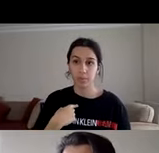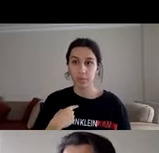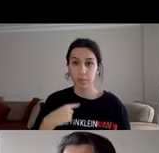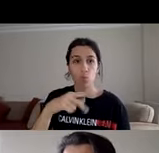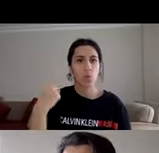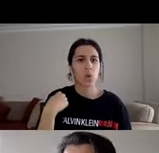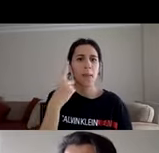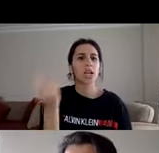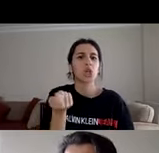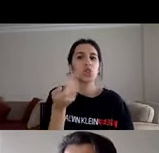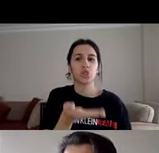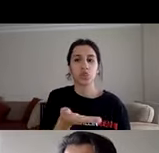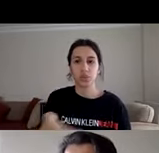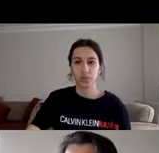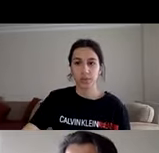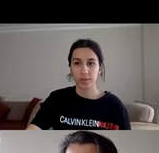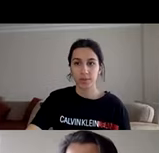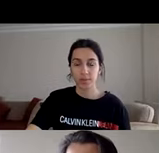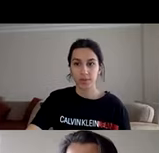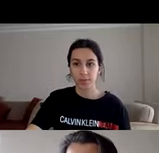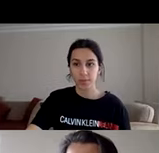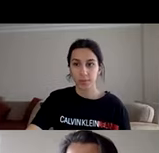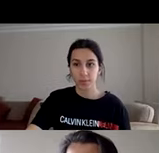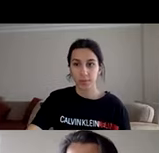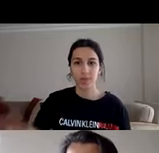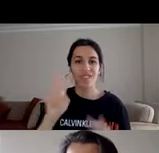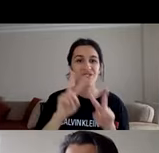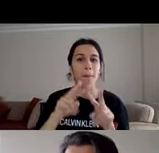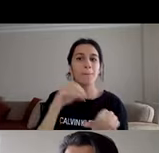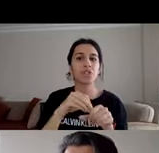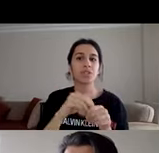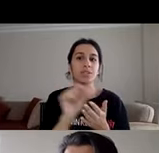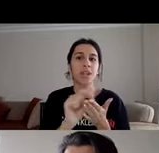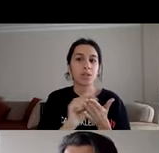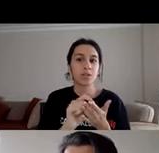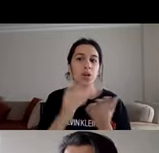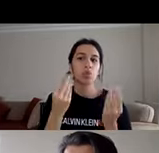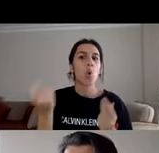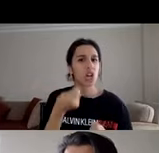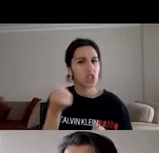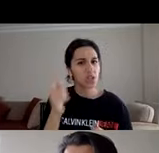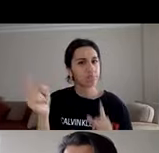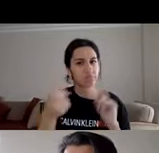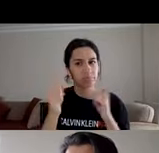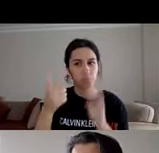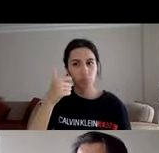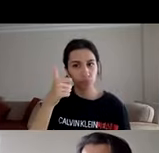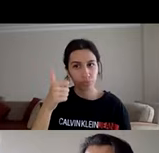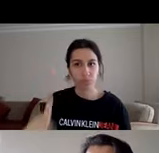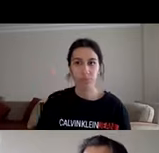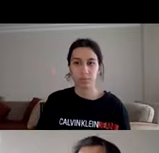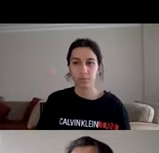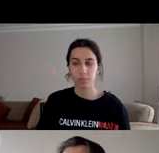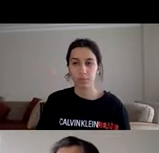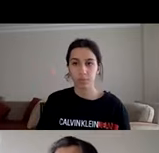kolu, dijital dünya için metin yazarlığı, buralarda da çok iş potansiyeli var. Hatta ben konvansiyonel alanda